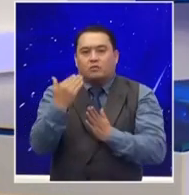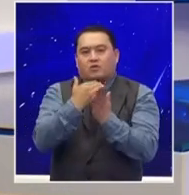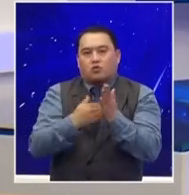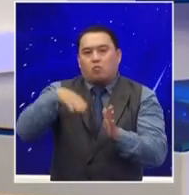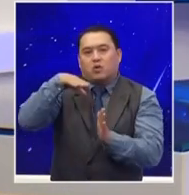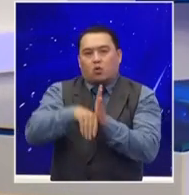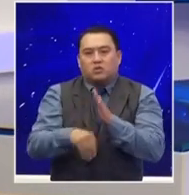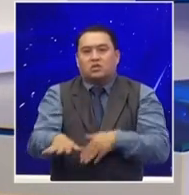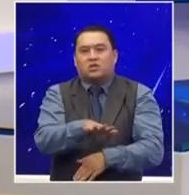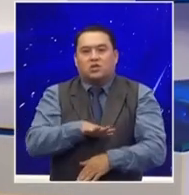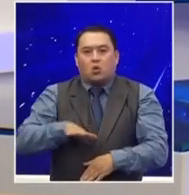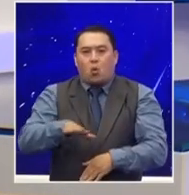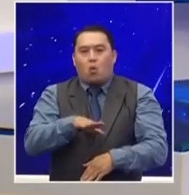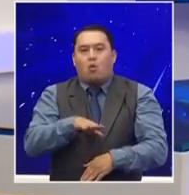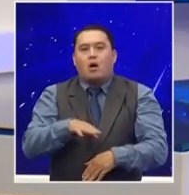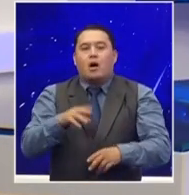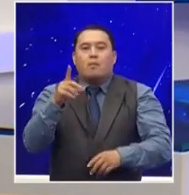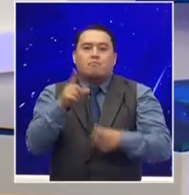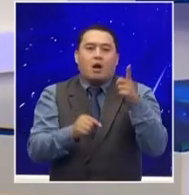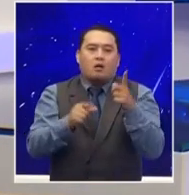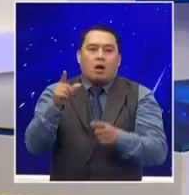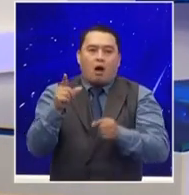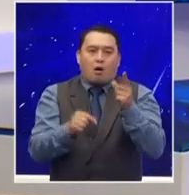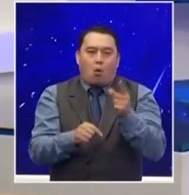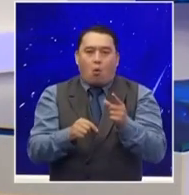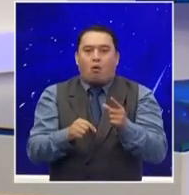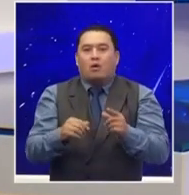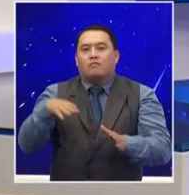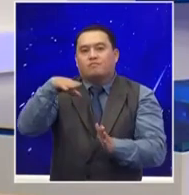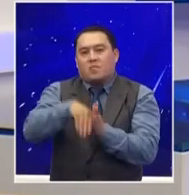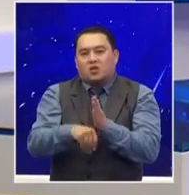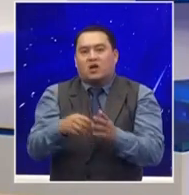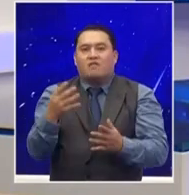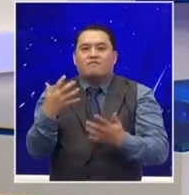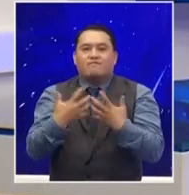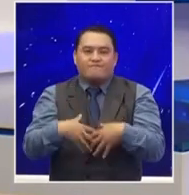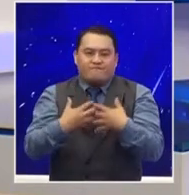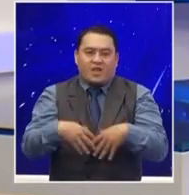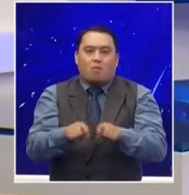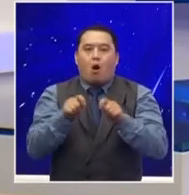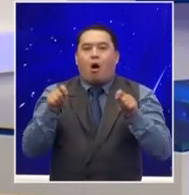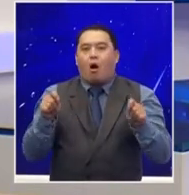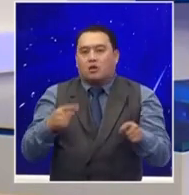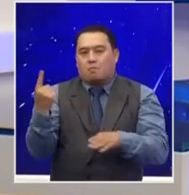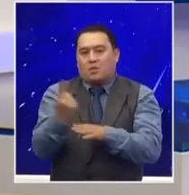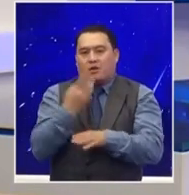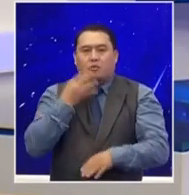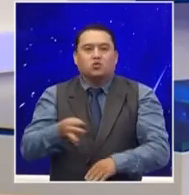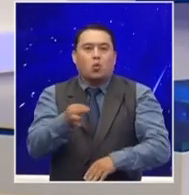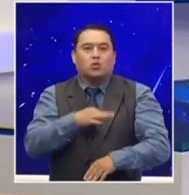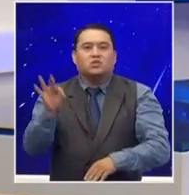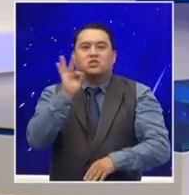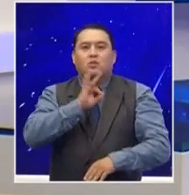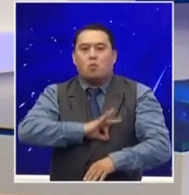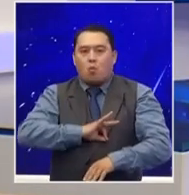их продуктов добавилось и молоко. На территории Коктал-Агро разместилась молочная ферма, ставшая первым в Алматинской